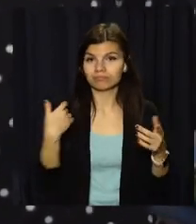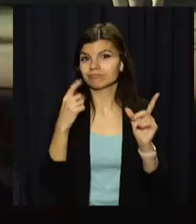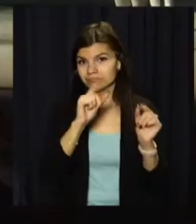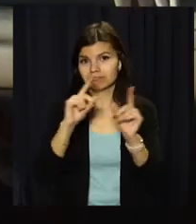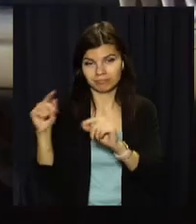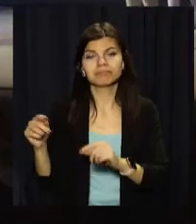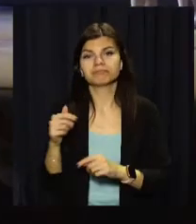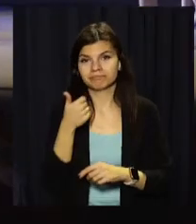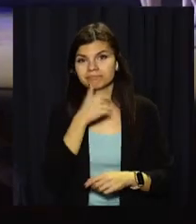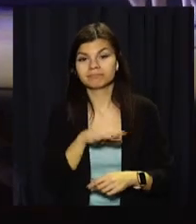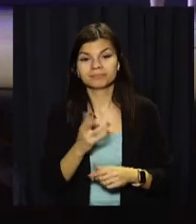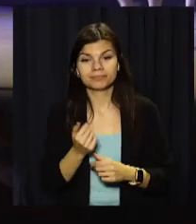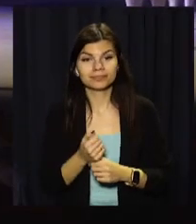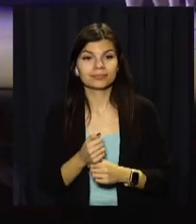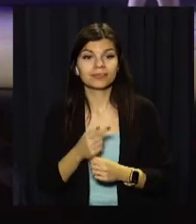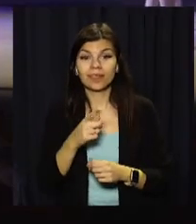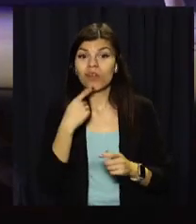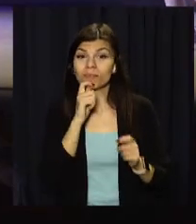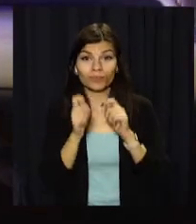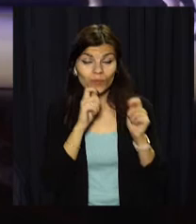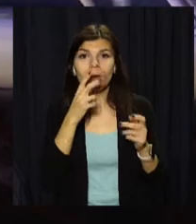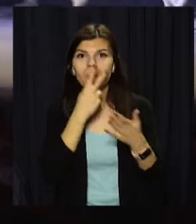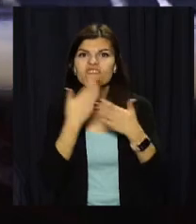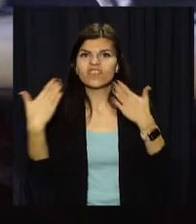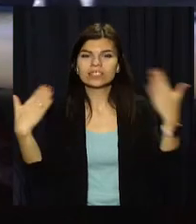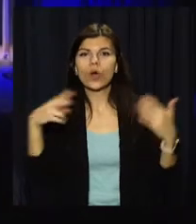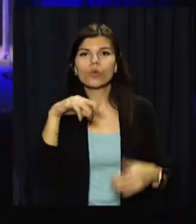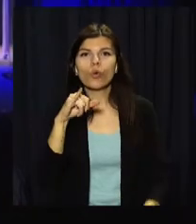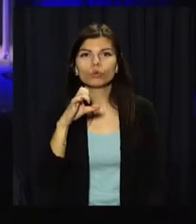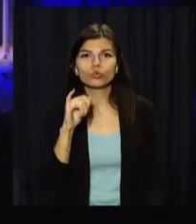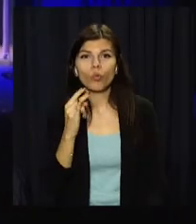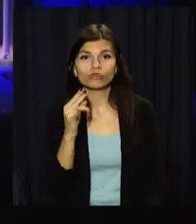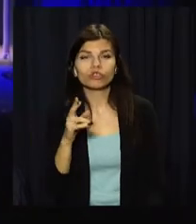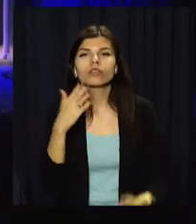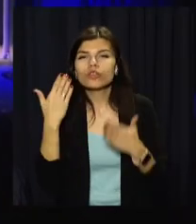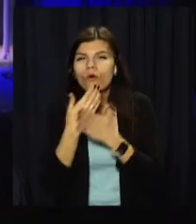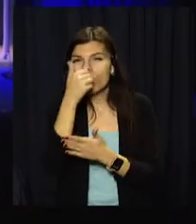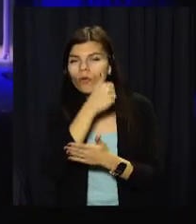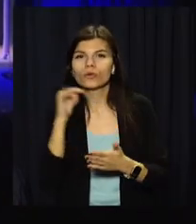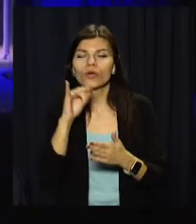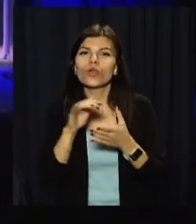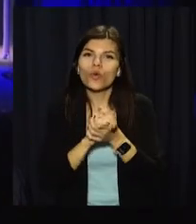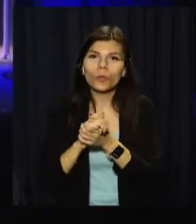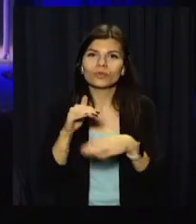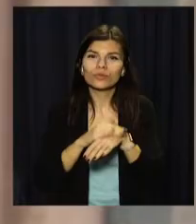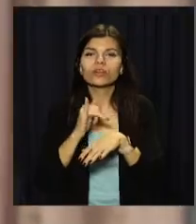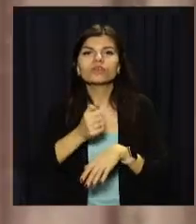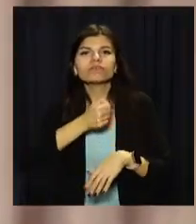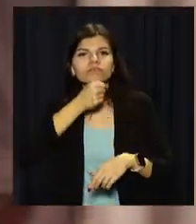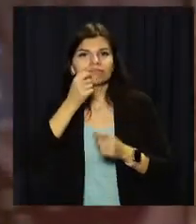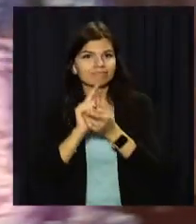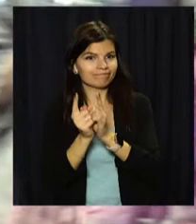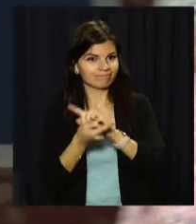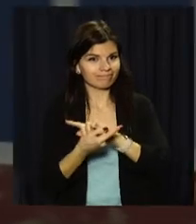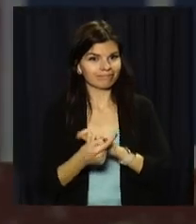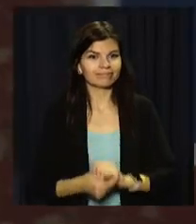Україні. Після урочистостей і подарунків дітям показали виставу «Лускунчик» – новорічну історію про добро, дружбу та дорослішення. Он